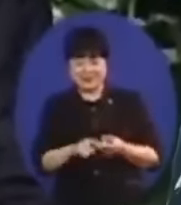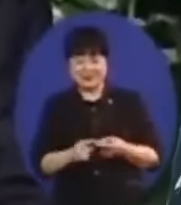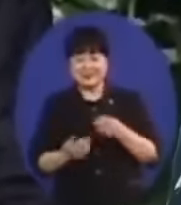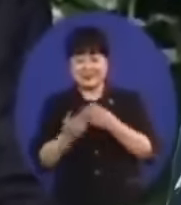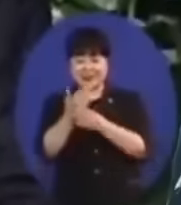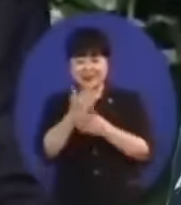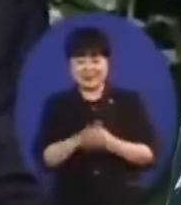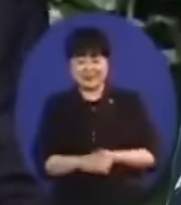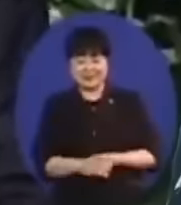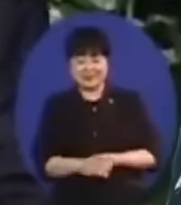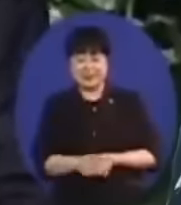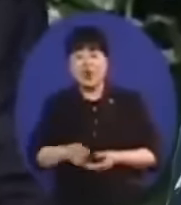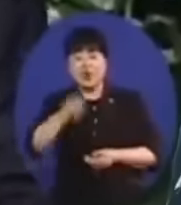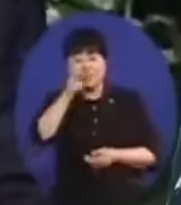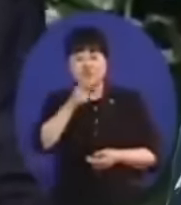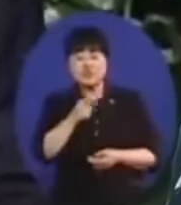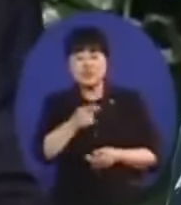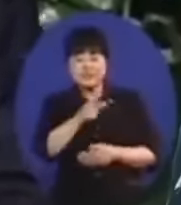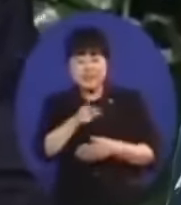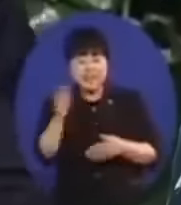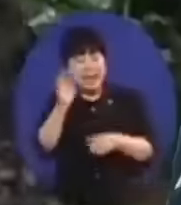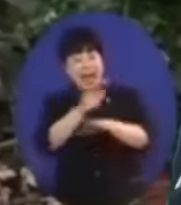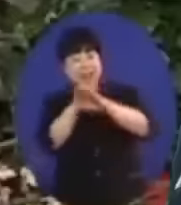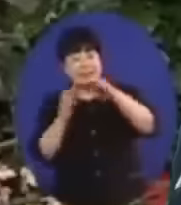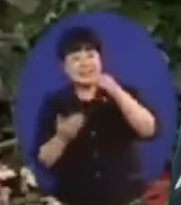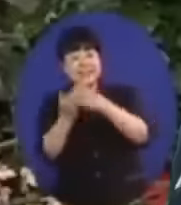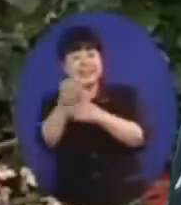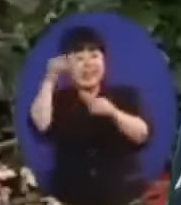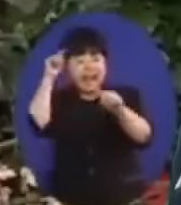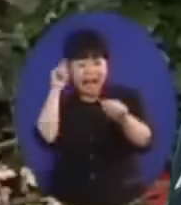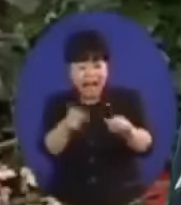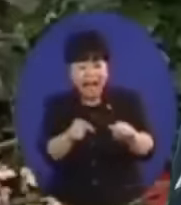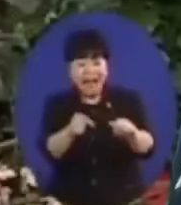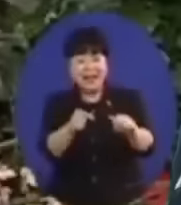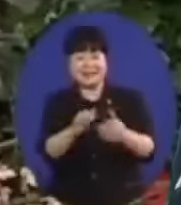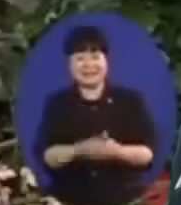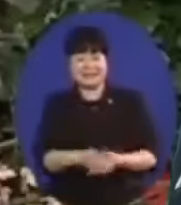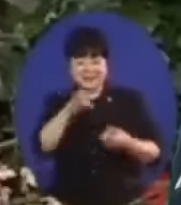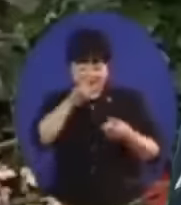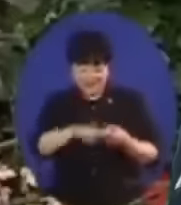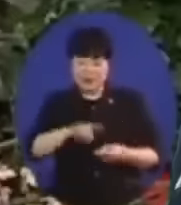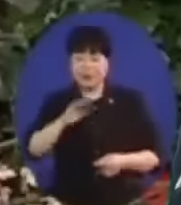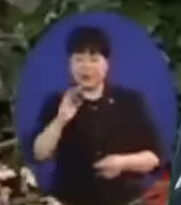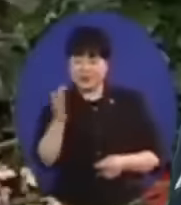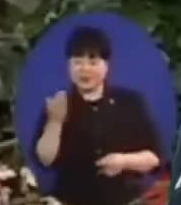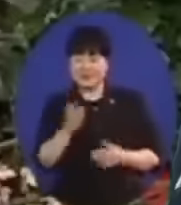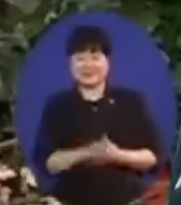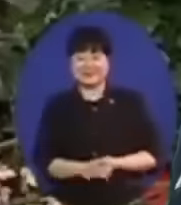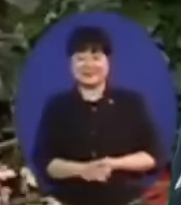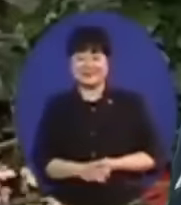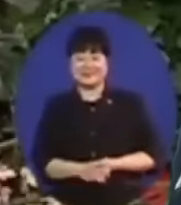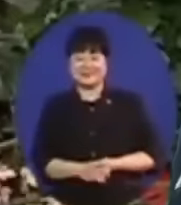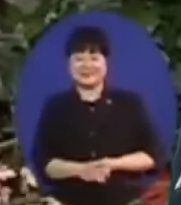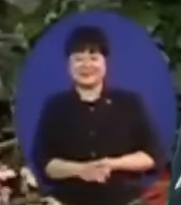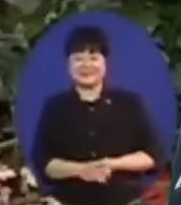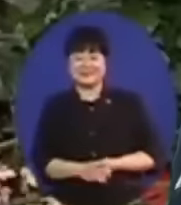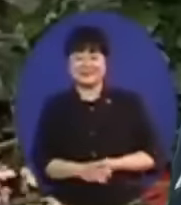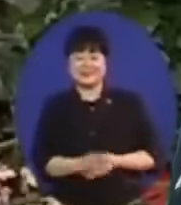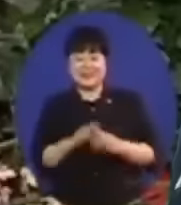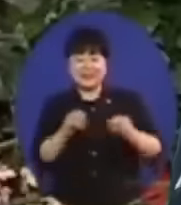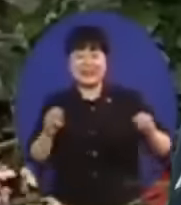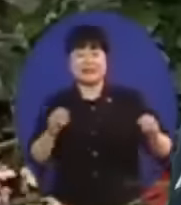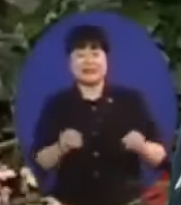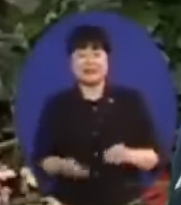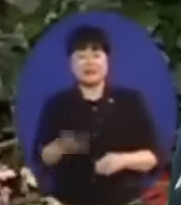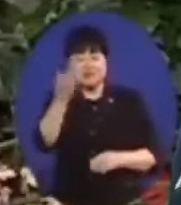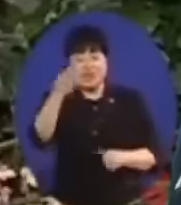생겼지. 물과 물 사이에 하늘이 생겨나라. 궁창이 생겨났죠. 땅은 물